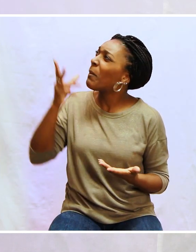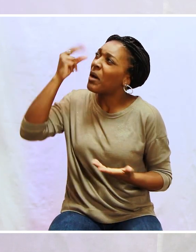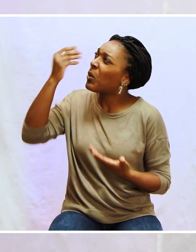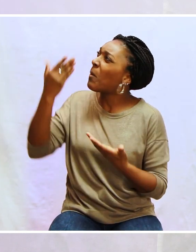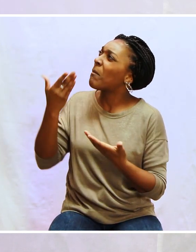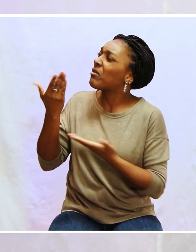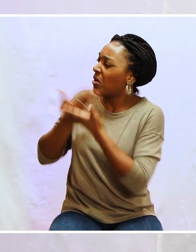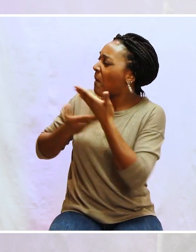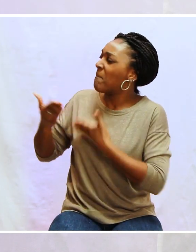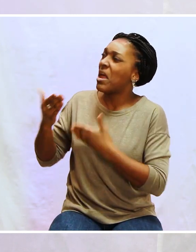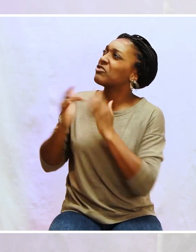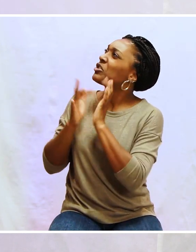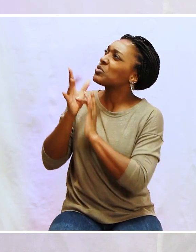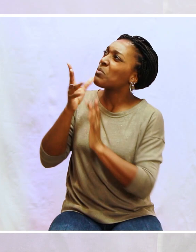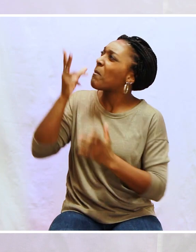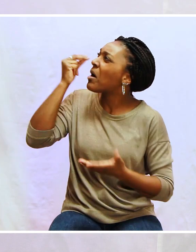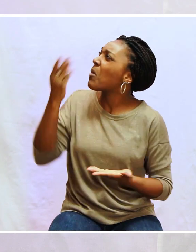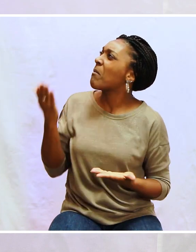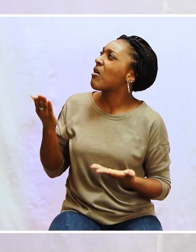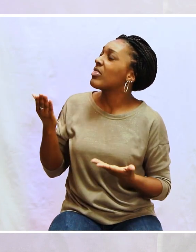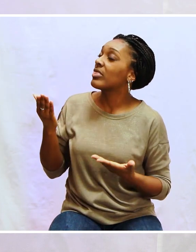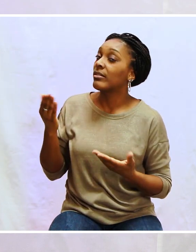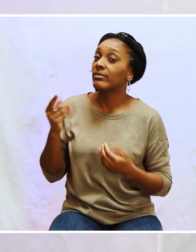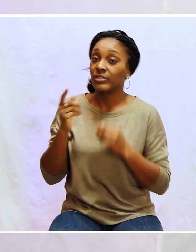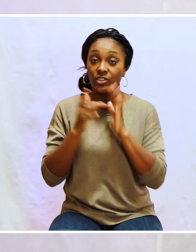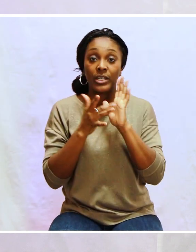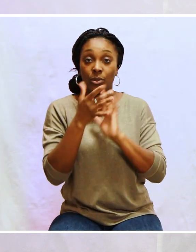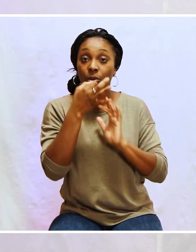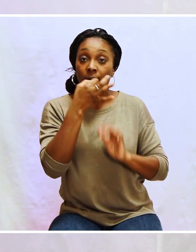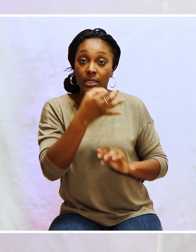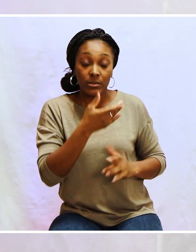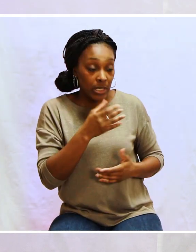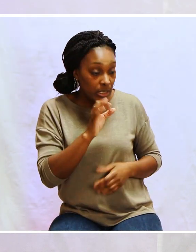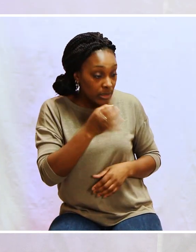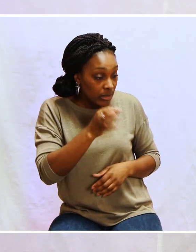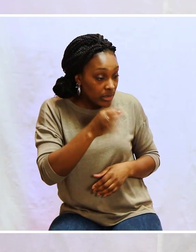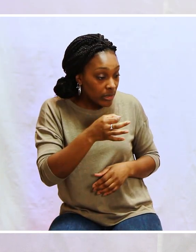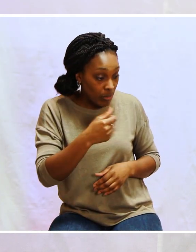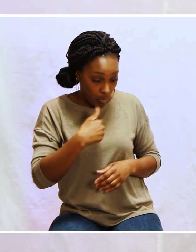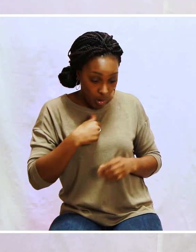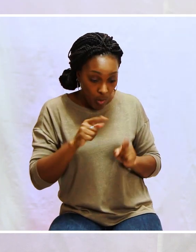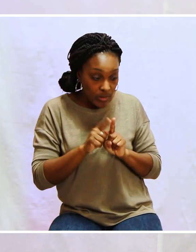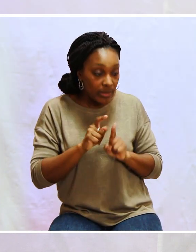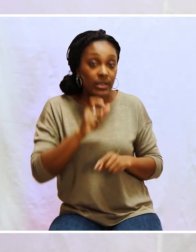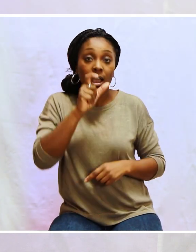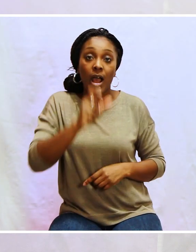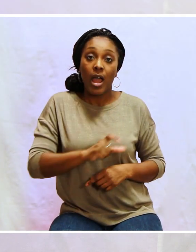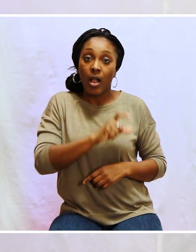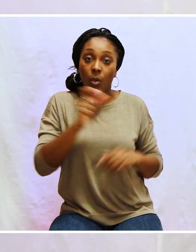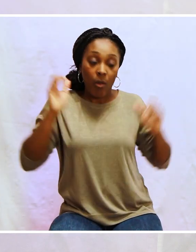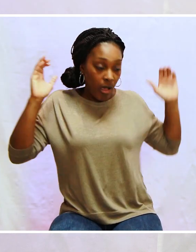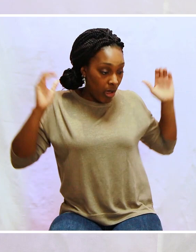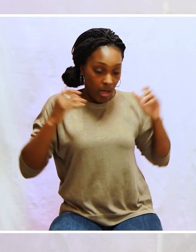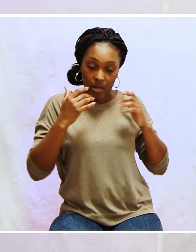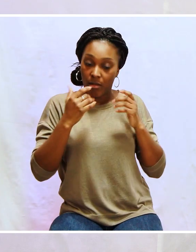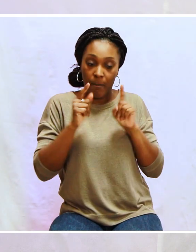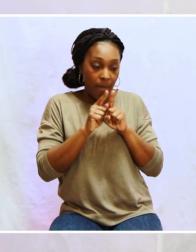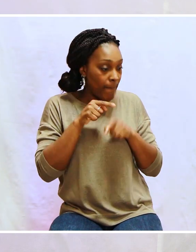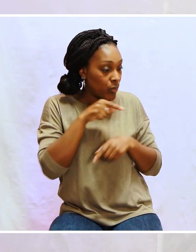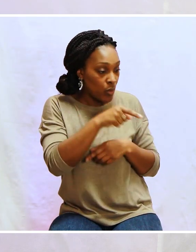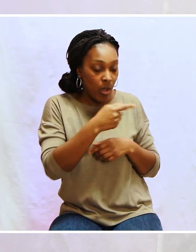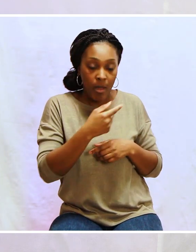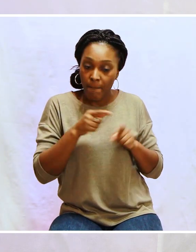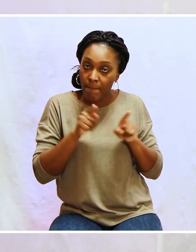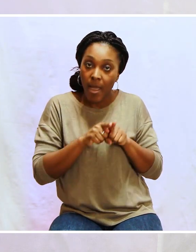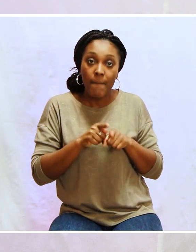tu peux pas me comprendre, Jésus. Et puis le Seigneur lui a dit, mais sur la croix, Moi aussi, j'étais abusé, tout comme toi. J'étais